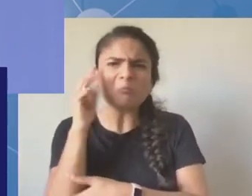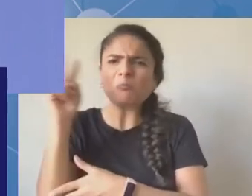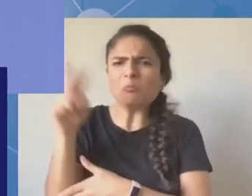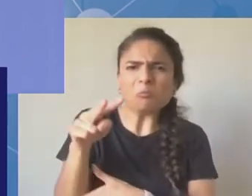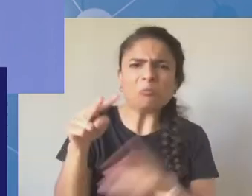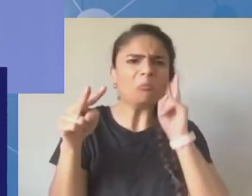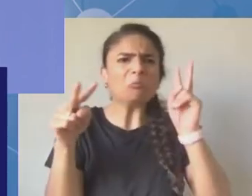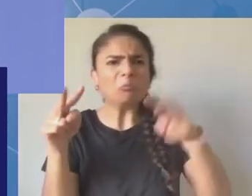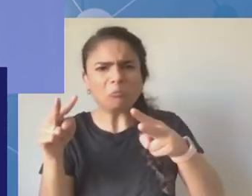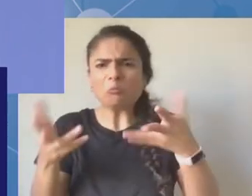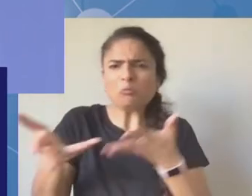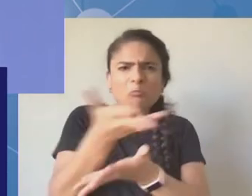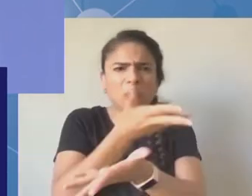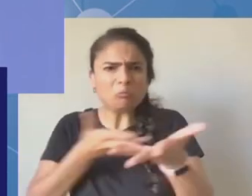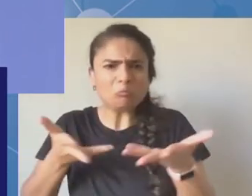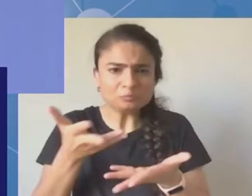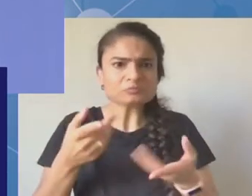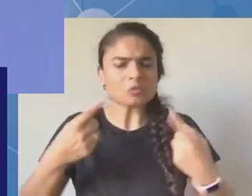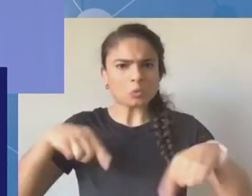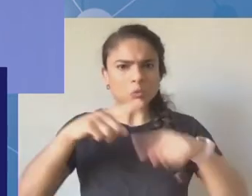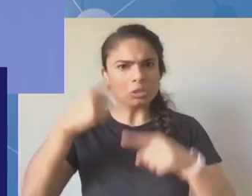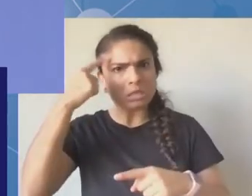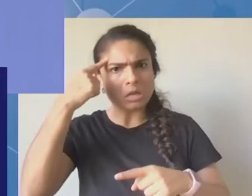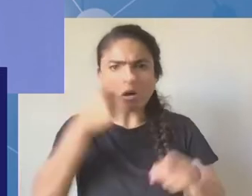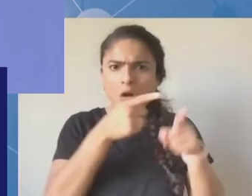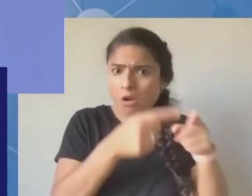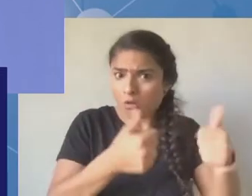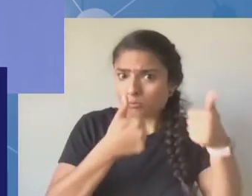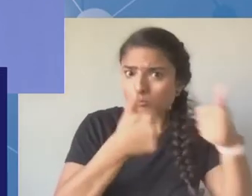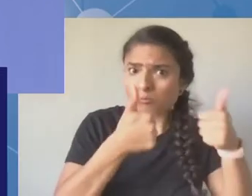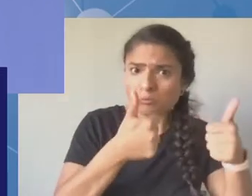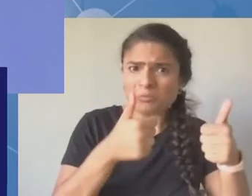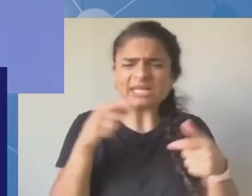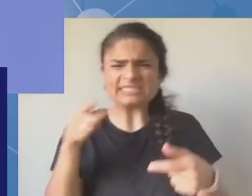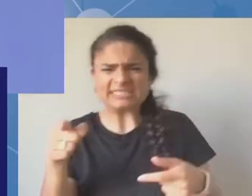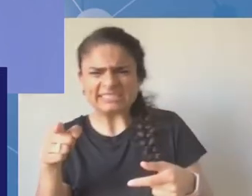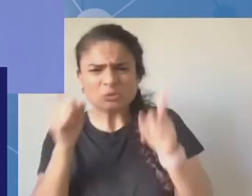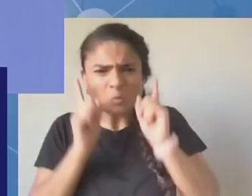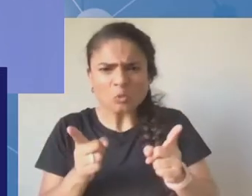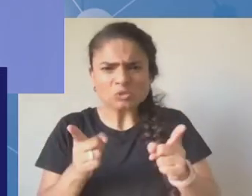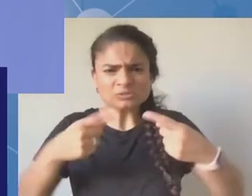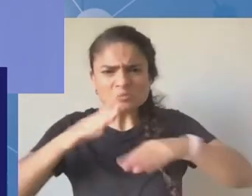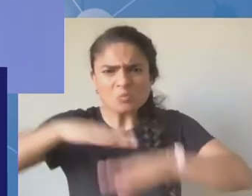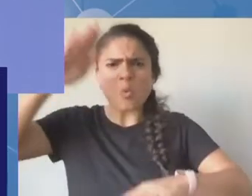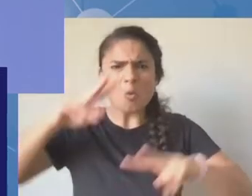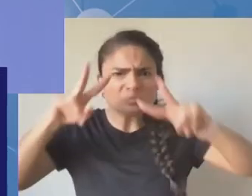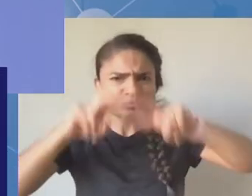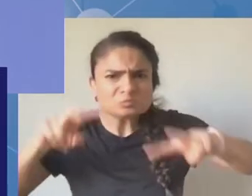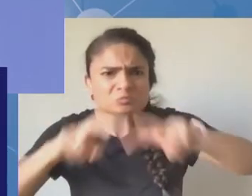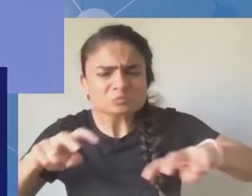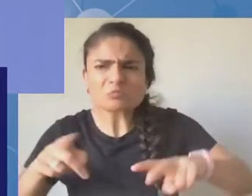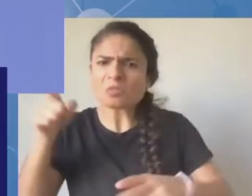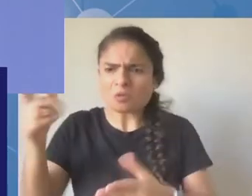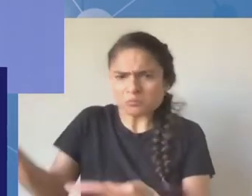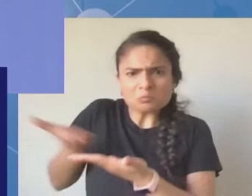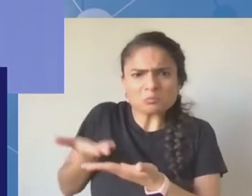المفيد كان من يجب انتقاده؟ لدينا ثلاثة ميكروفونات في القاعة، ف من